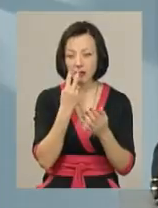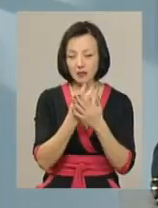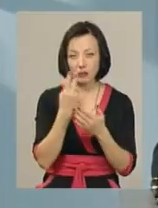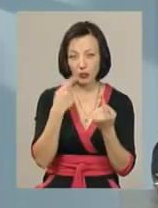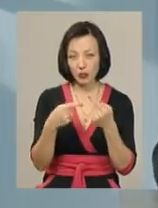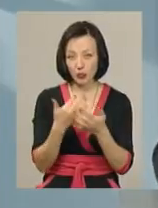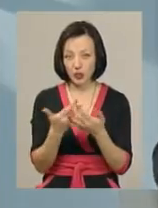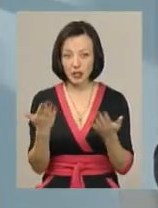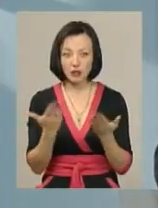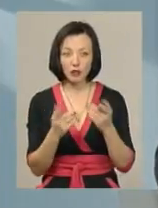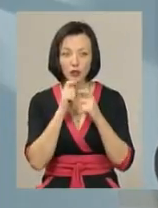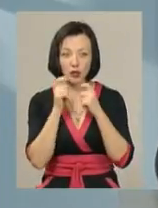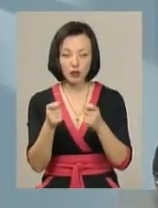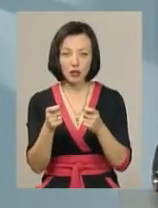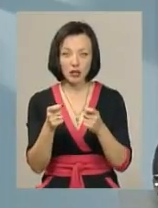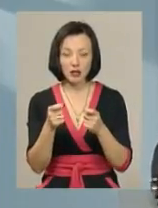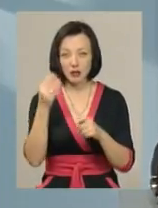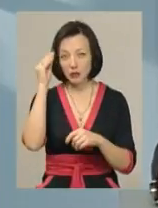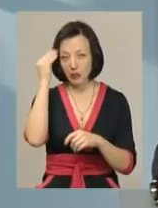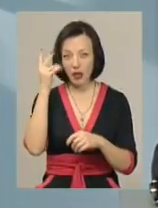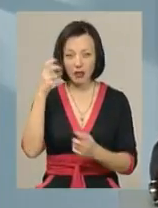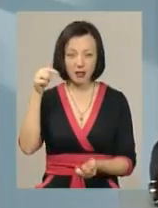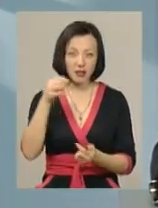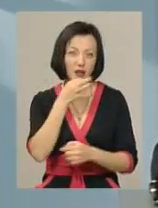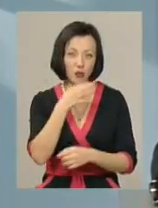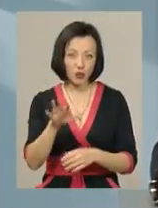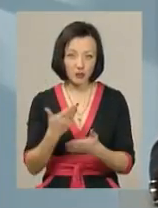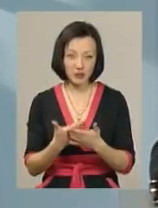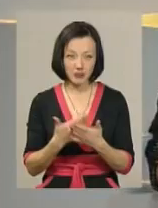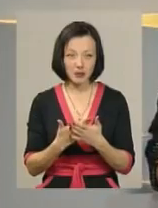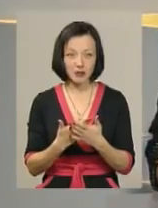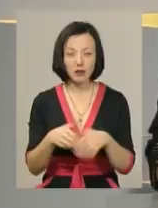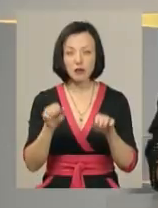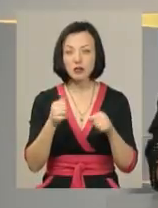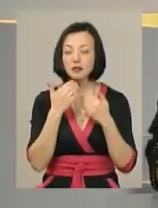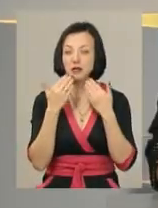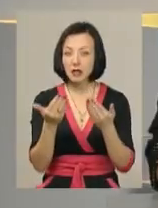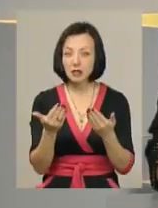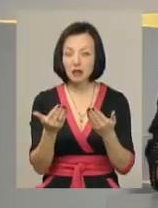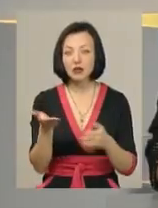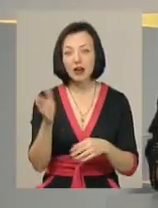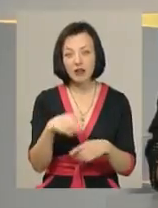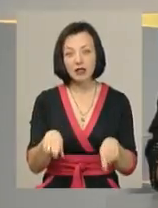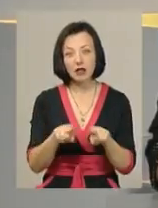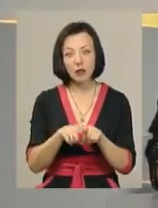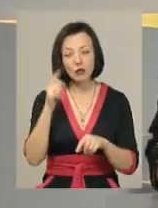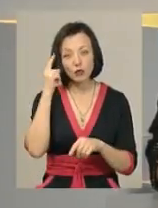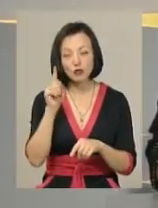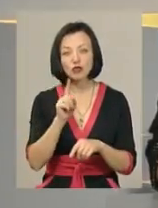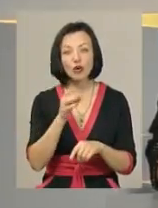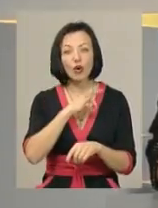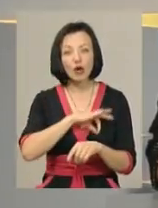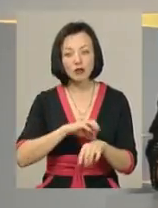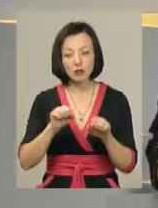по-різному якщо подарунок на перший погляд не прийшовся якби кадвару Да можна запитати дитину Ну давай так от подумаємо А що